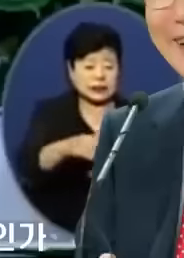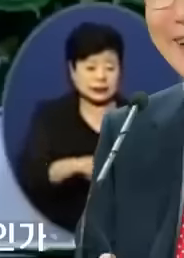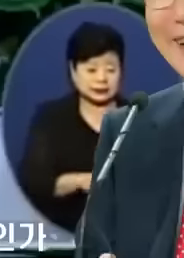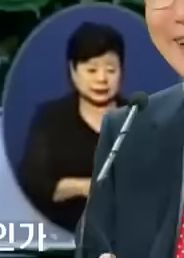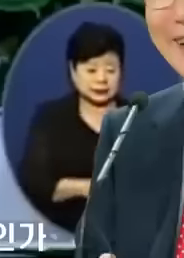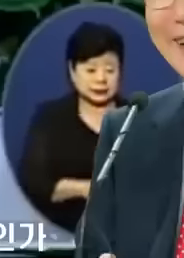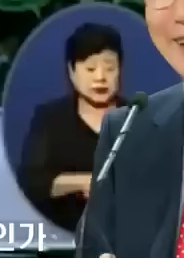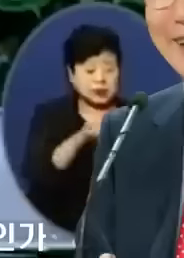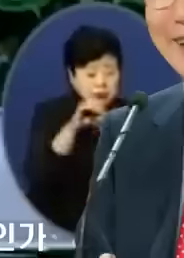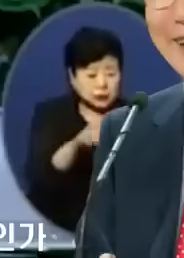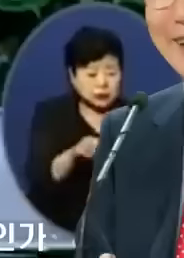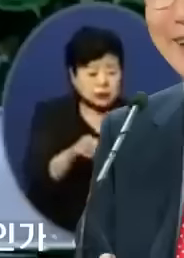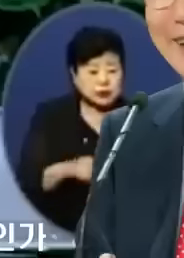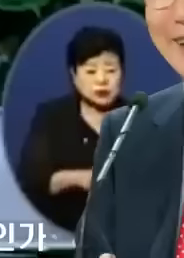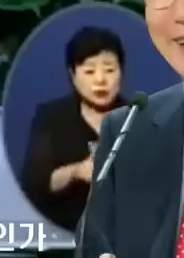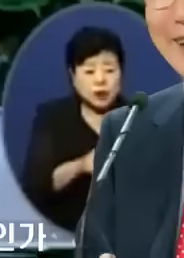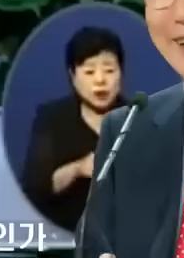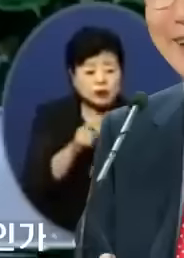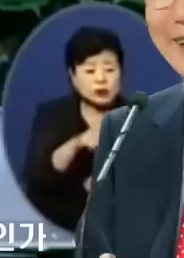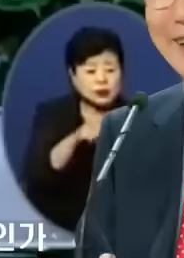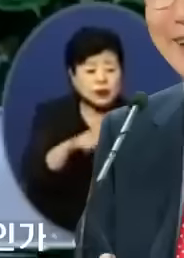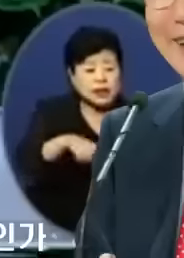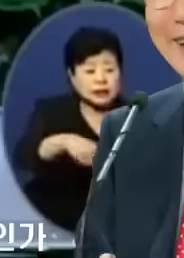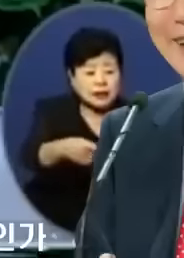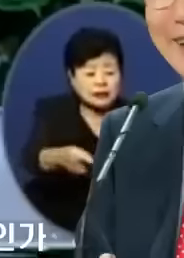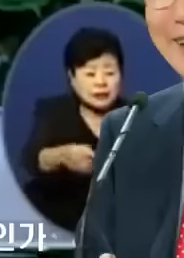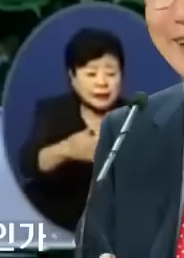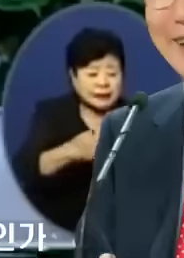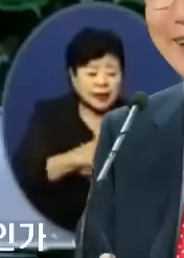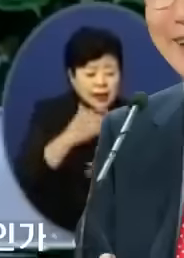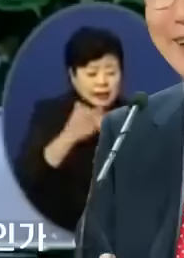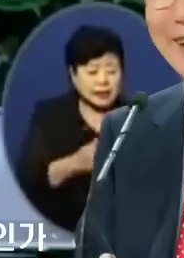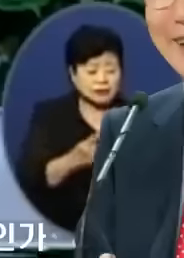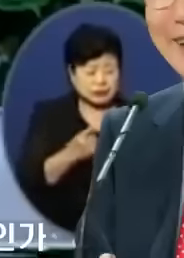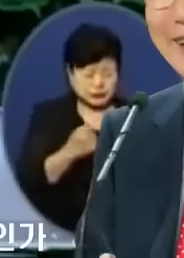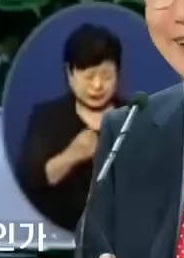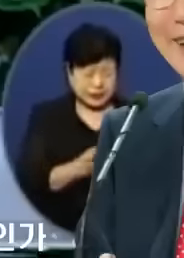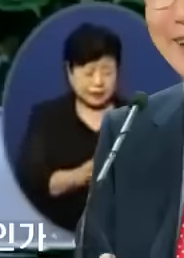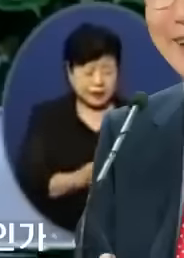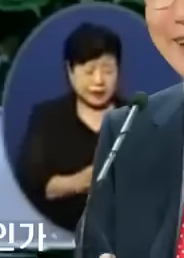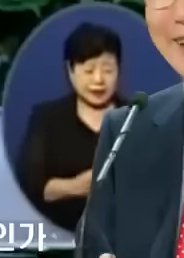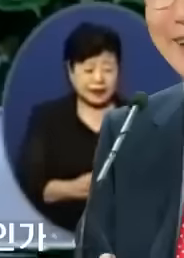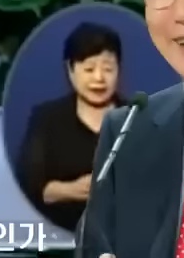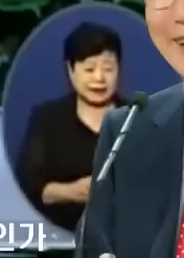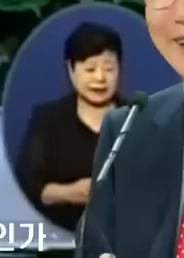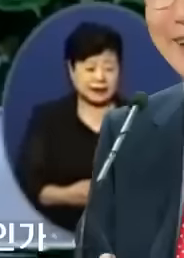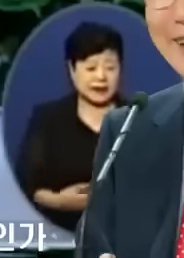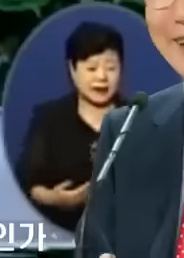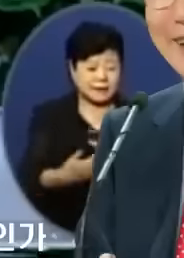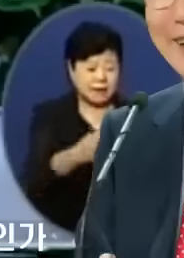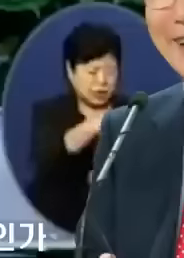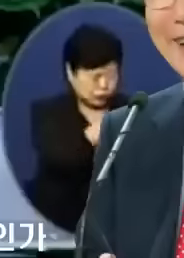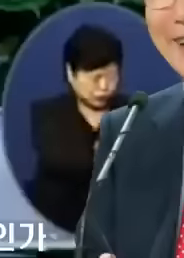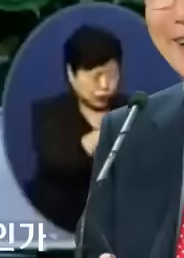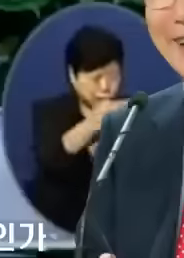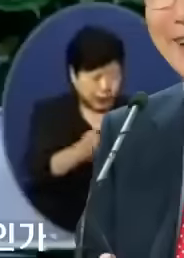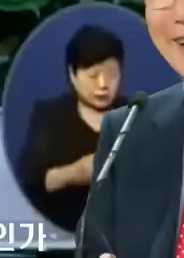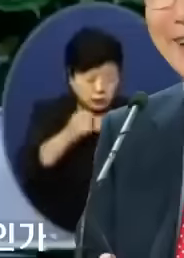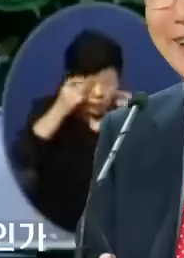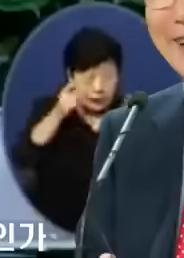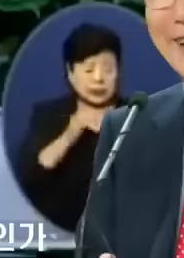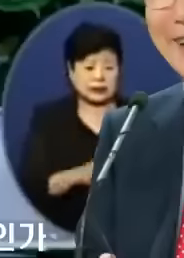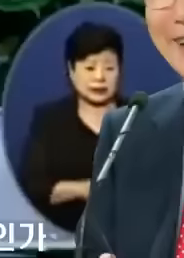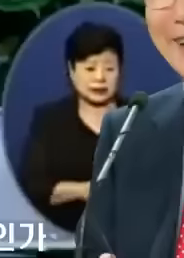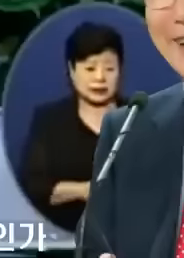것입니다. 그것은 왜냐? 그 속에 들어가서 내가 예수를 말미암아 면역이 되었다는 것을 깨달아 알게 만들기 위한